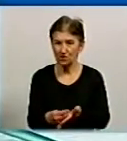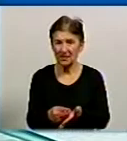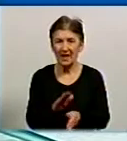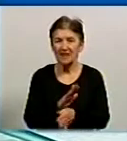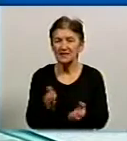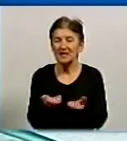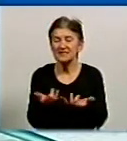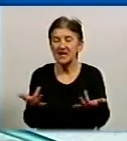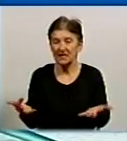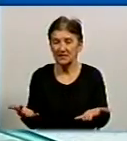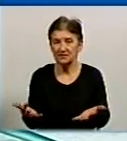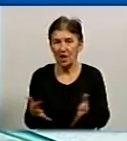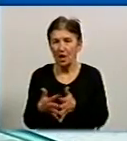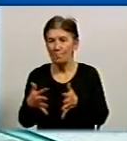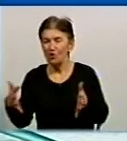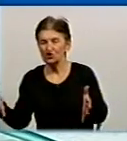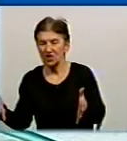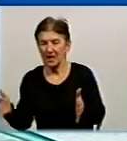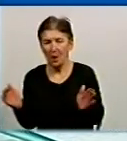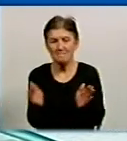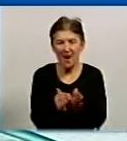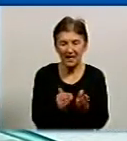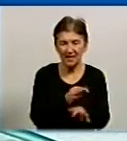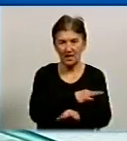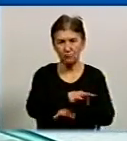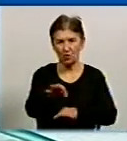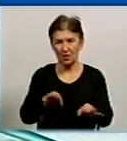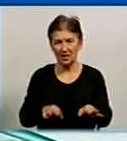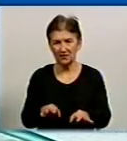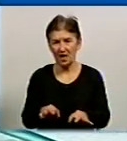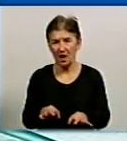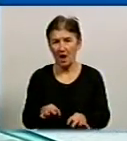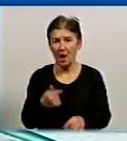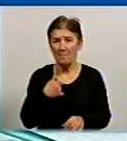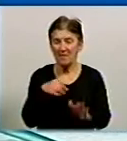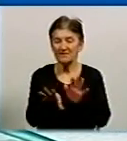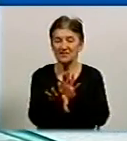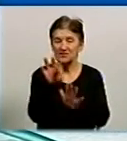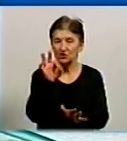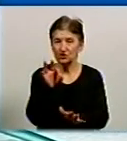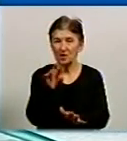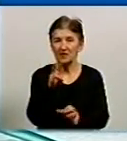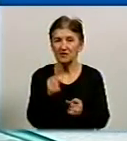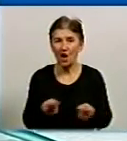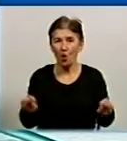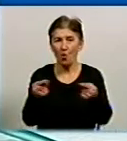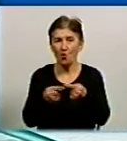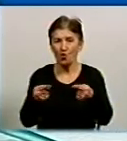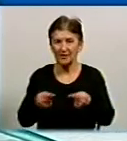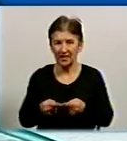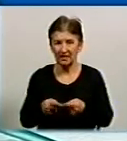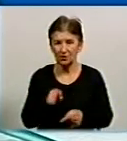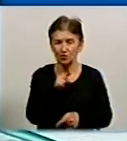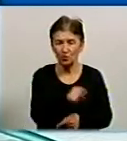та великих проєктів на суму там 250-1,5 мільйони, а ми визначаємо на конкретну кількість того чи